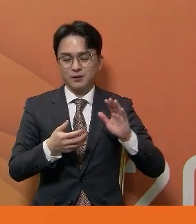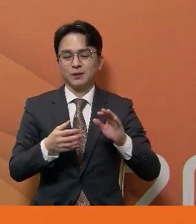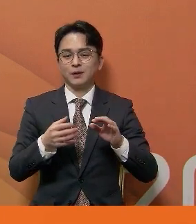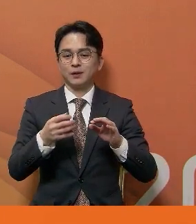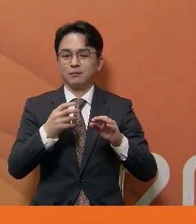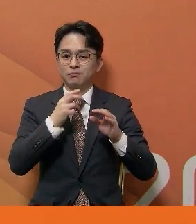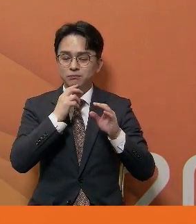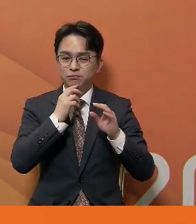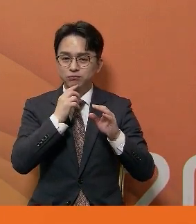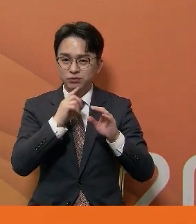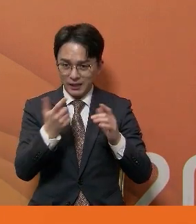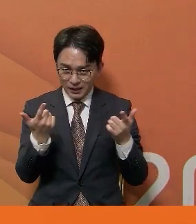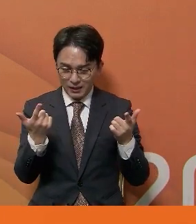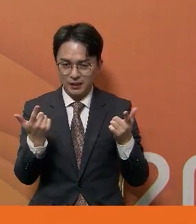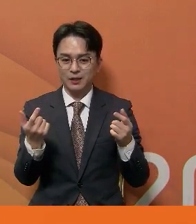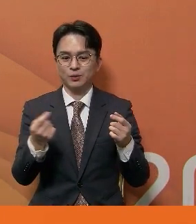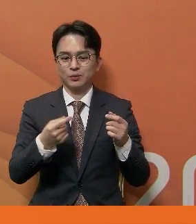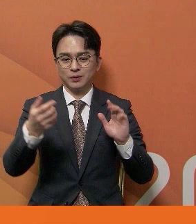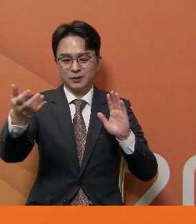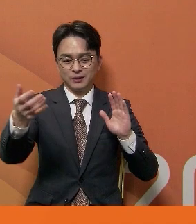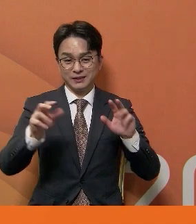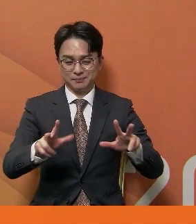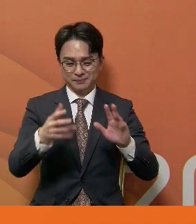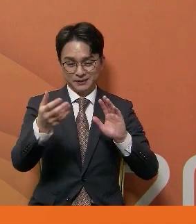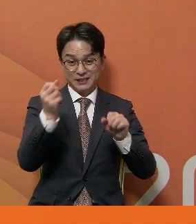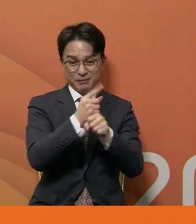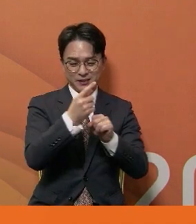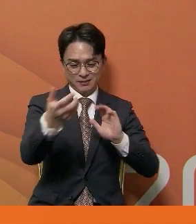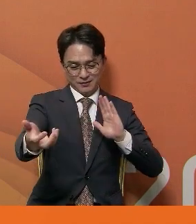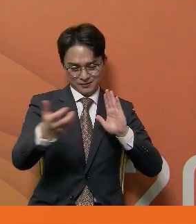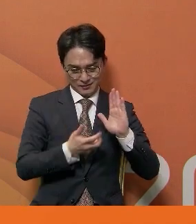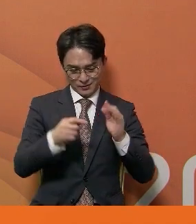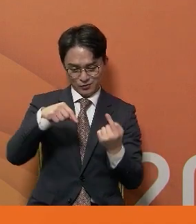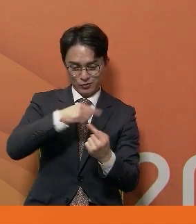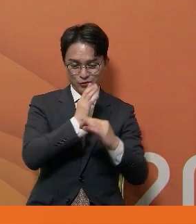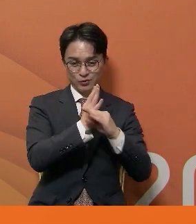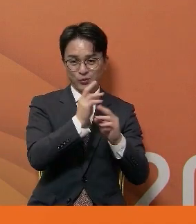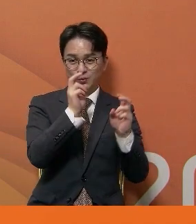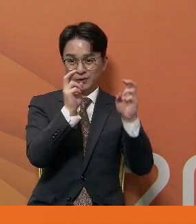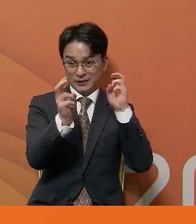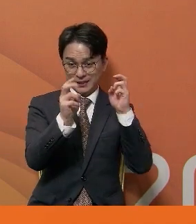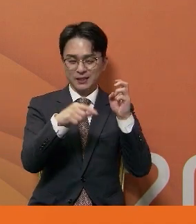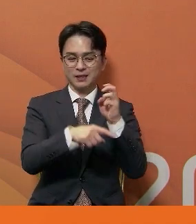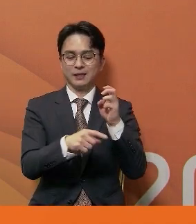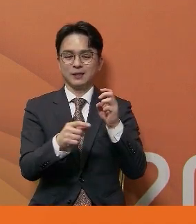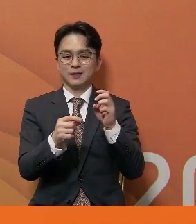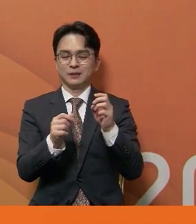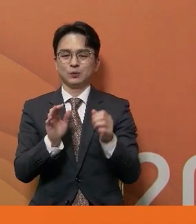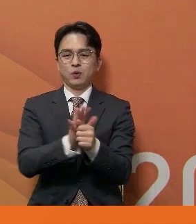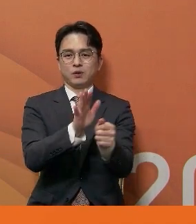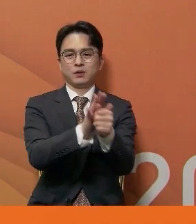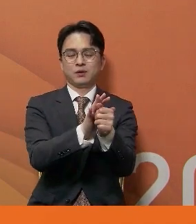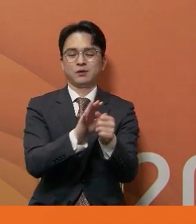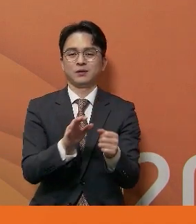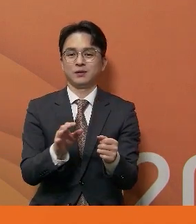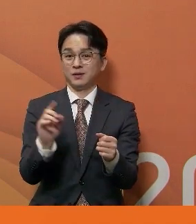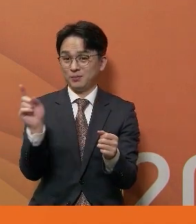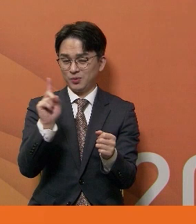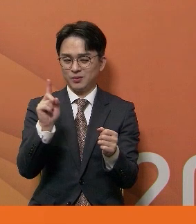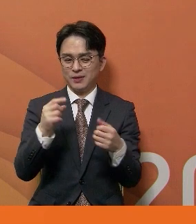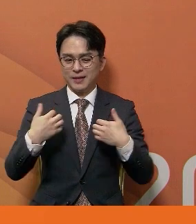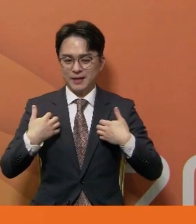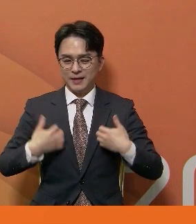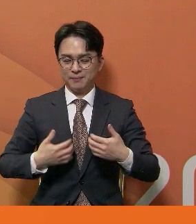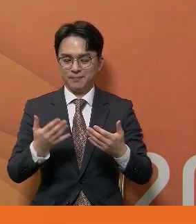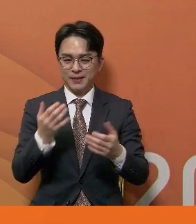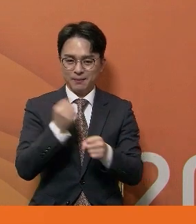금융권은 일단 대표이사님하고 우리 제작사가 동종업계에서 얼마나 역량이 꽤 얼마나 많은 트랙 레코드를 쌓아 가지고 왔느냐이